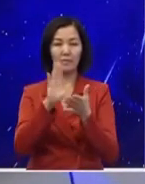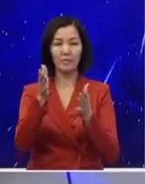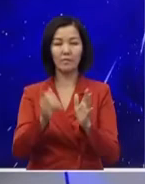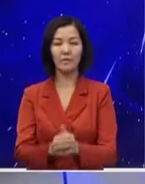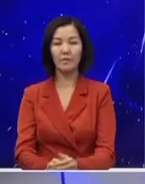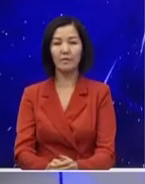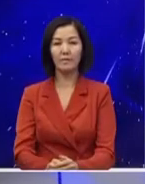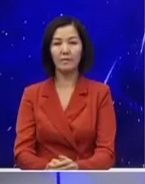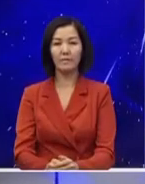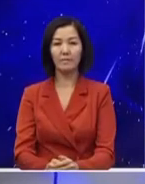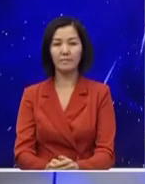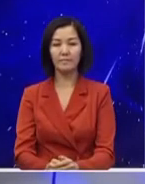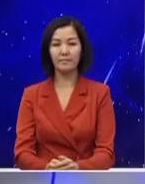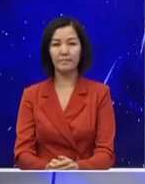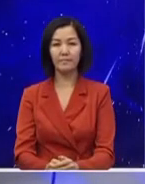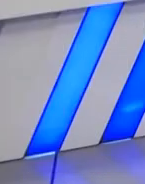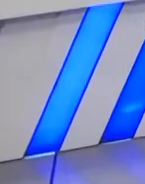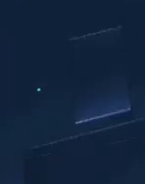начале выпуска коротко о самом главном.